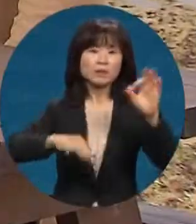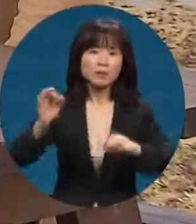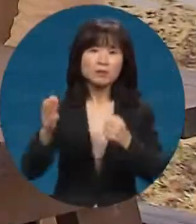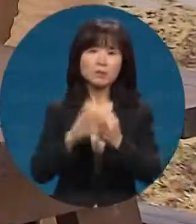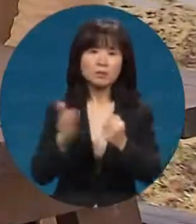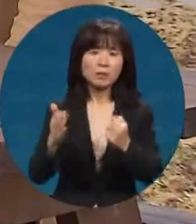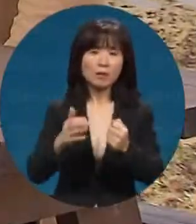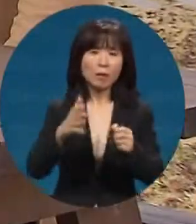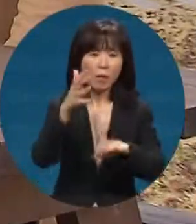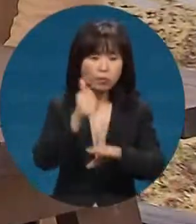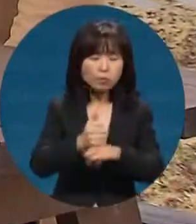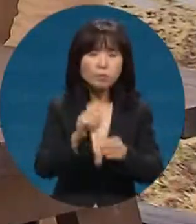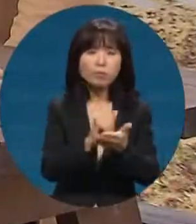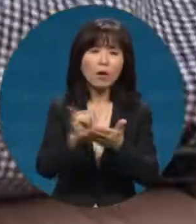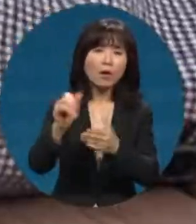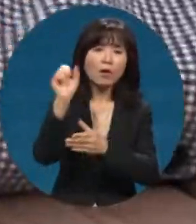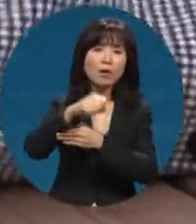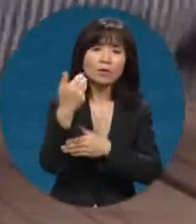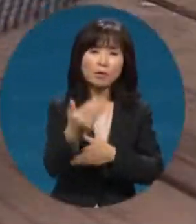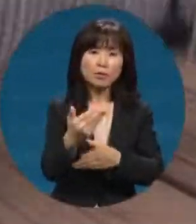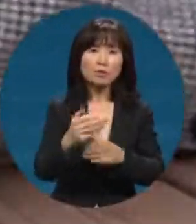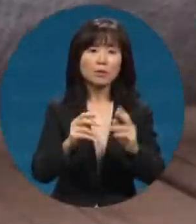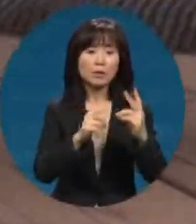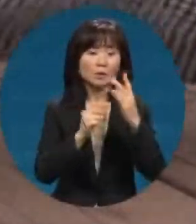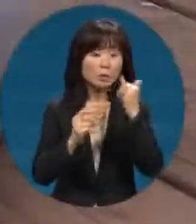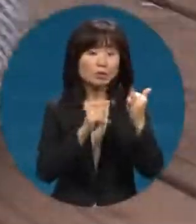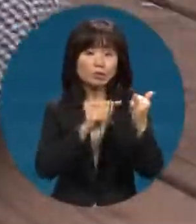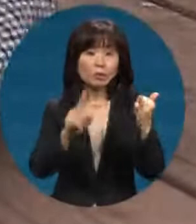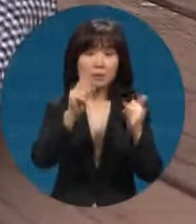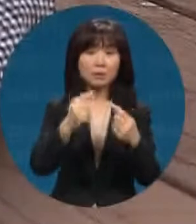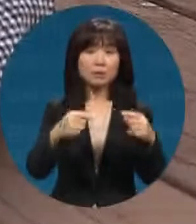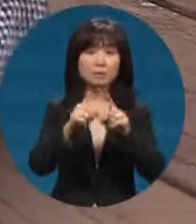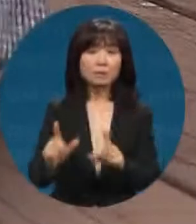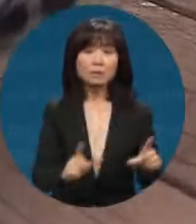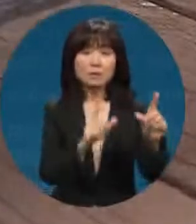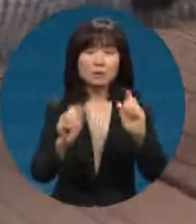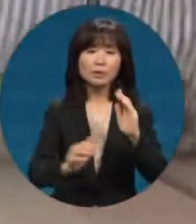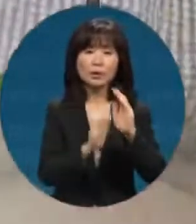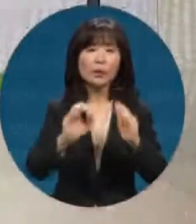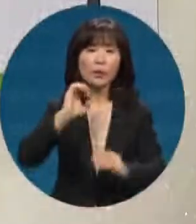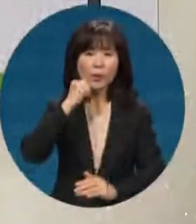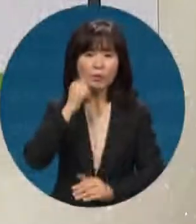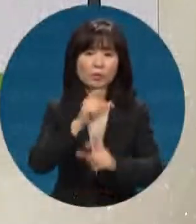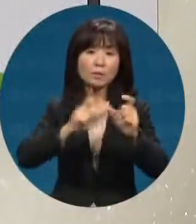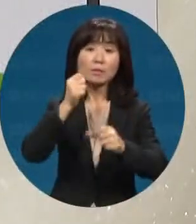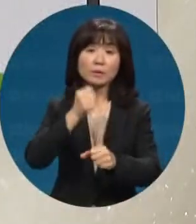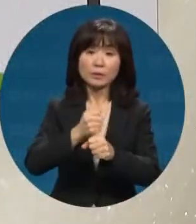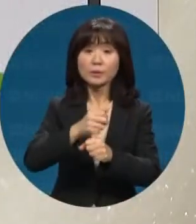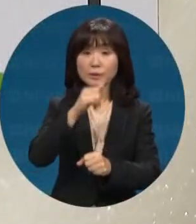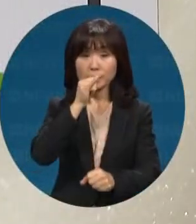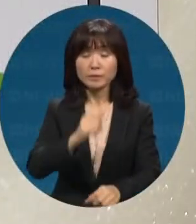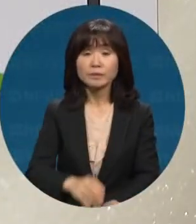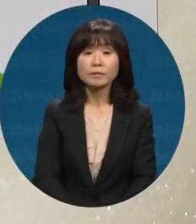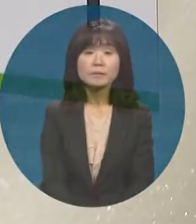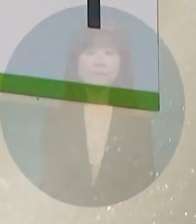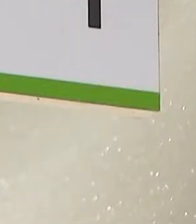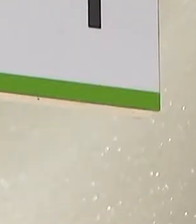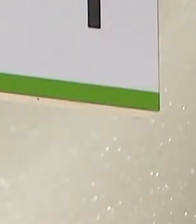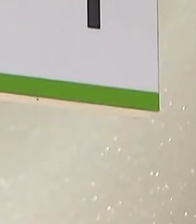못하면서 한부모 가정의 어려움을 키우고 있다는 비판을 피하기 어렵게 됐습니다 EBS 뉴스 박광주입니다